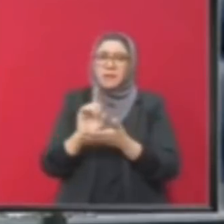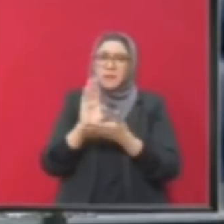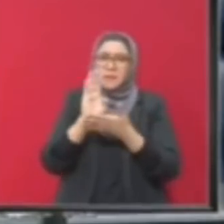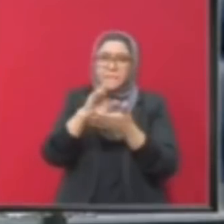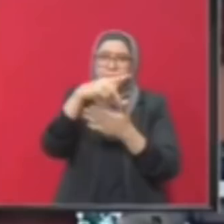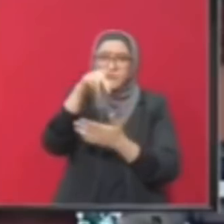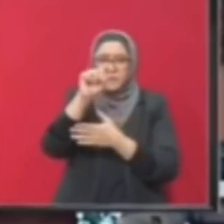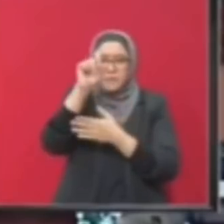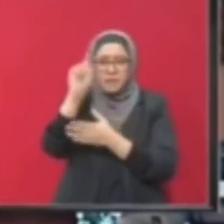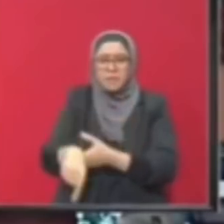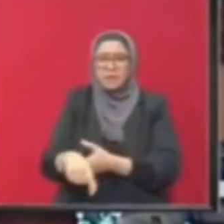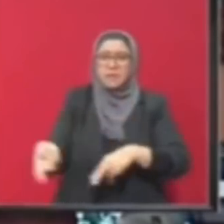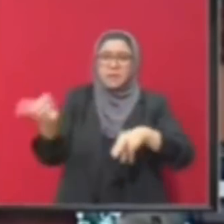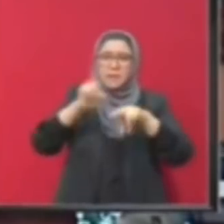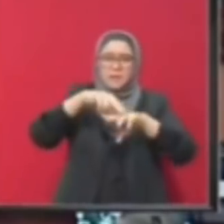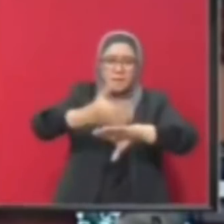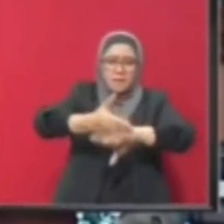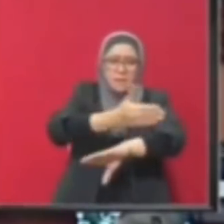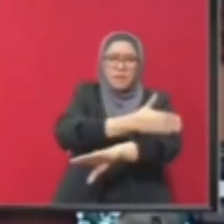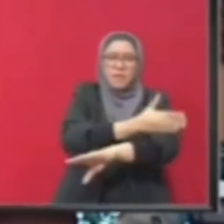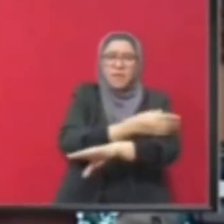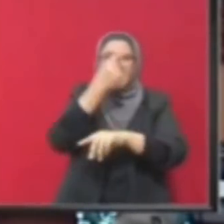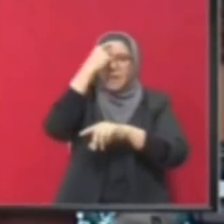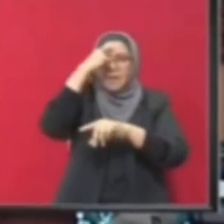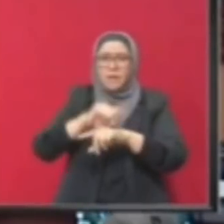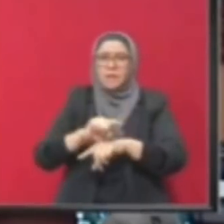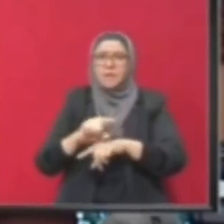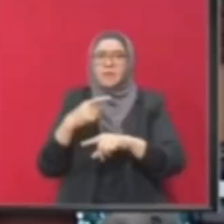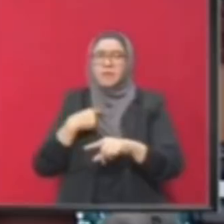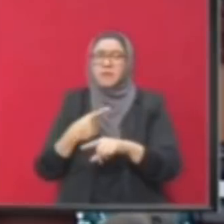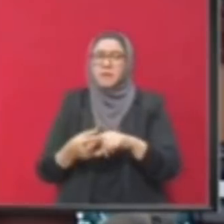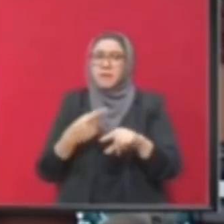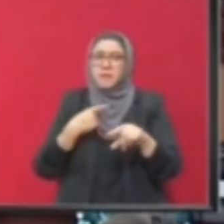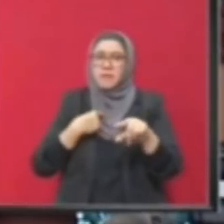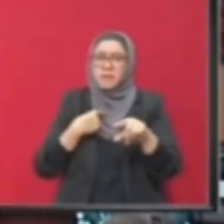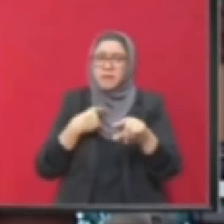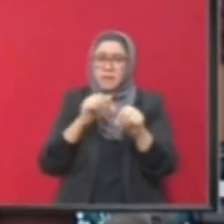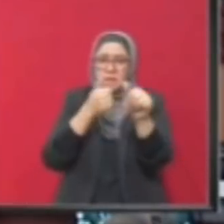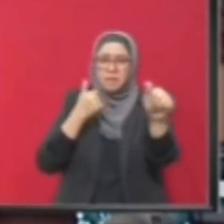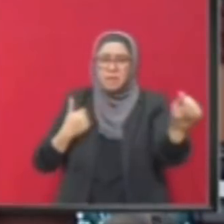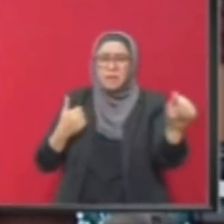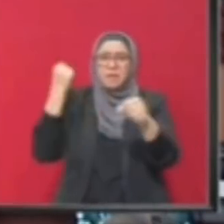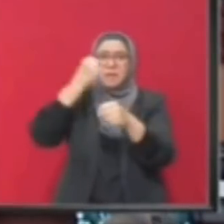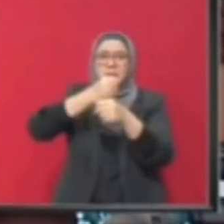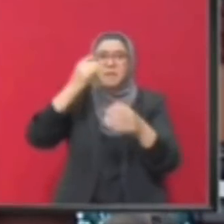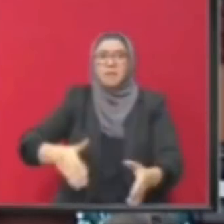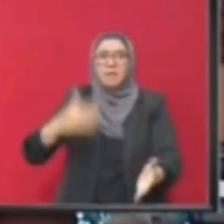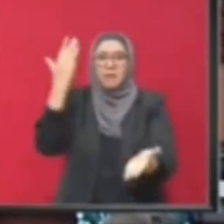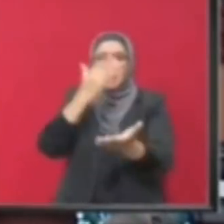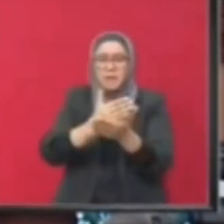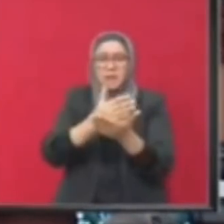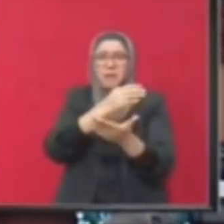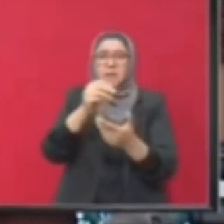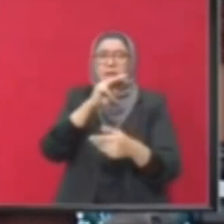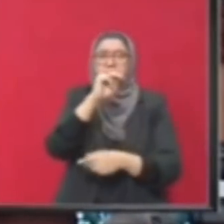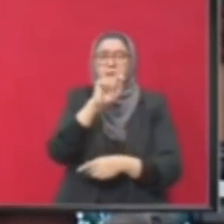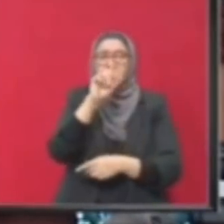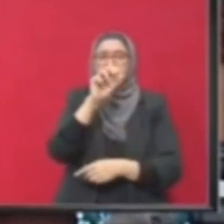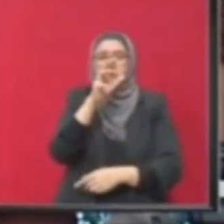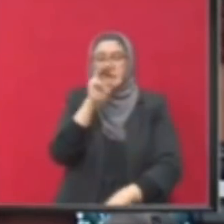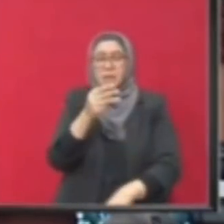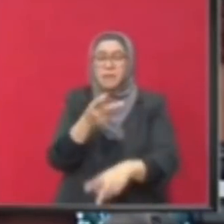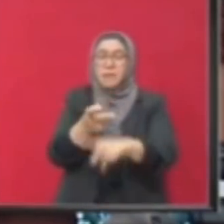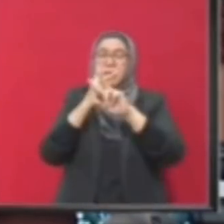upah seharusnya ditingkatkan untuk menghindari pekerja dari dihentikan kerja, dan moratorium pinjaman perlu dilanjutkan